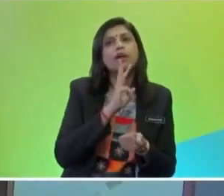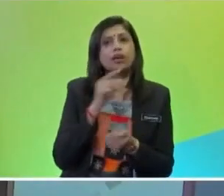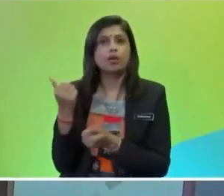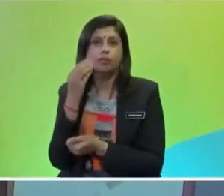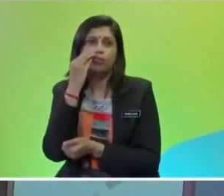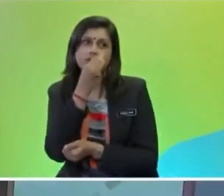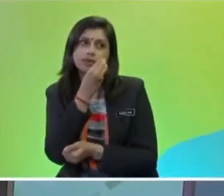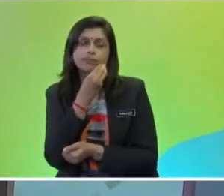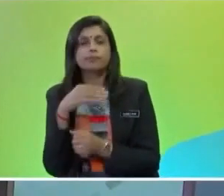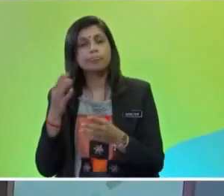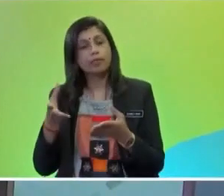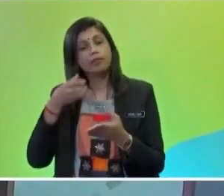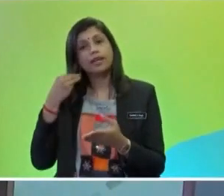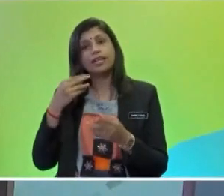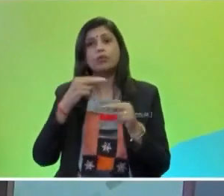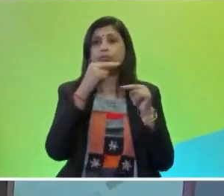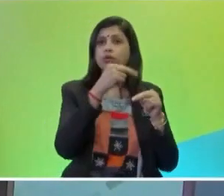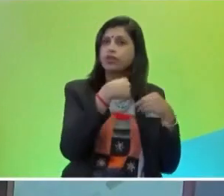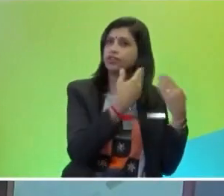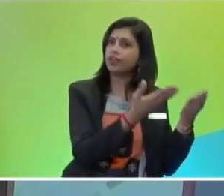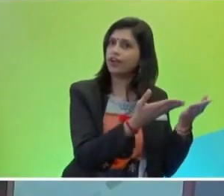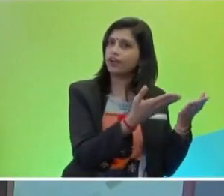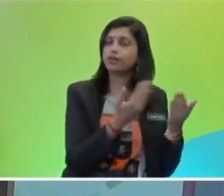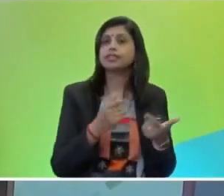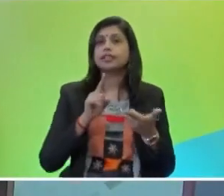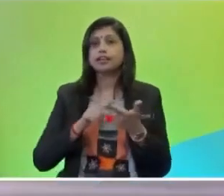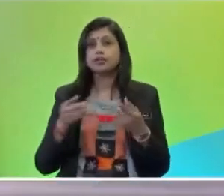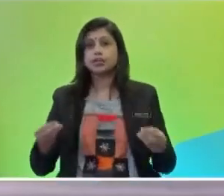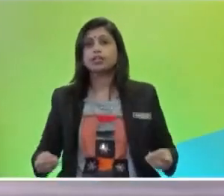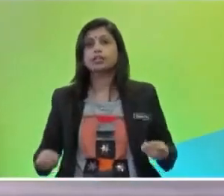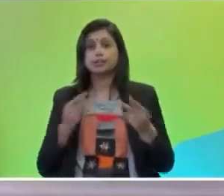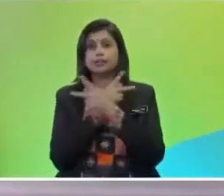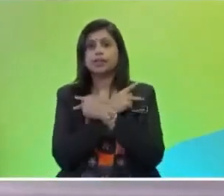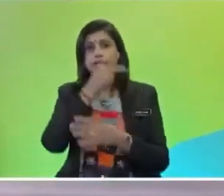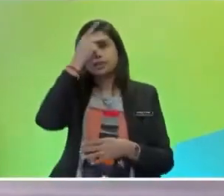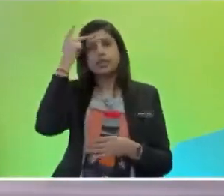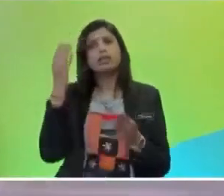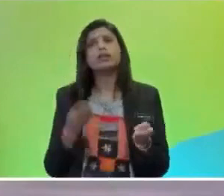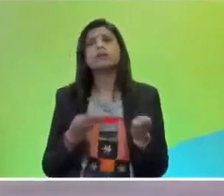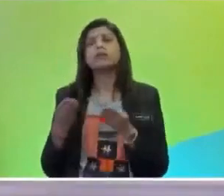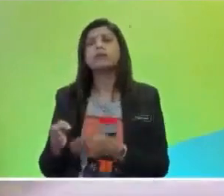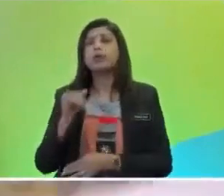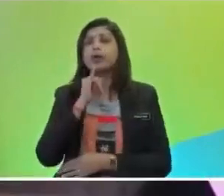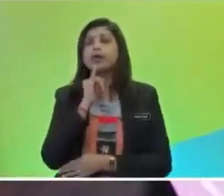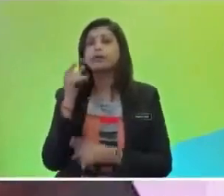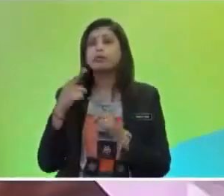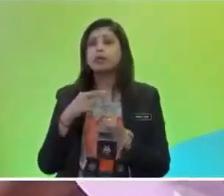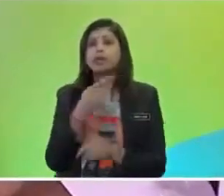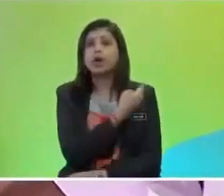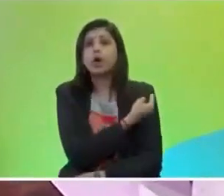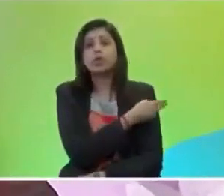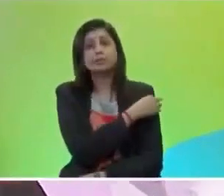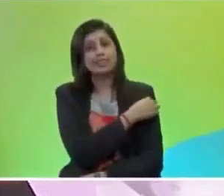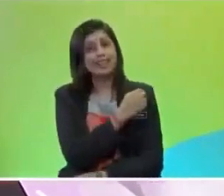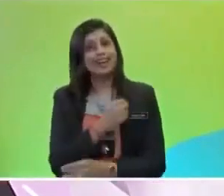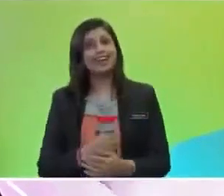kedua. Yang ni pula, terima kasih. Terima kasih kerana membawa ibu saya ke hospital. So kita